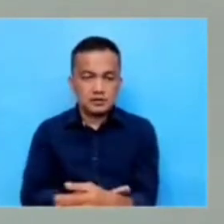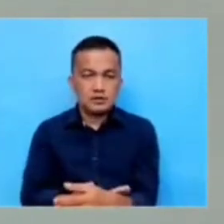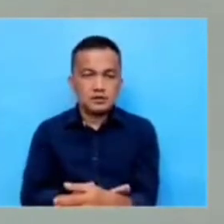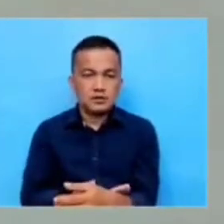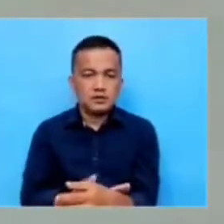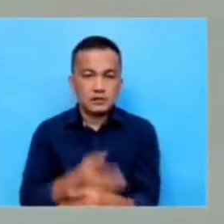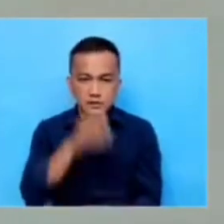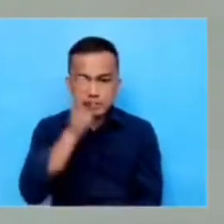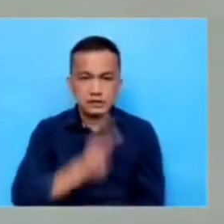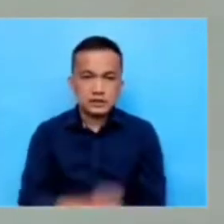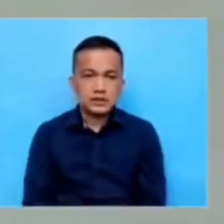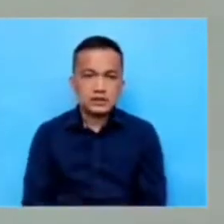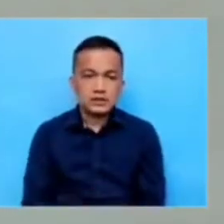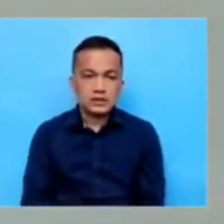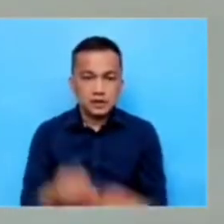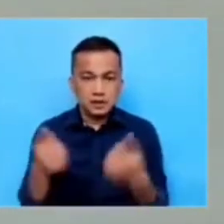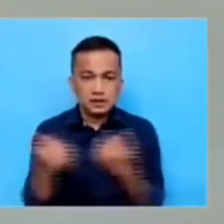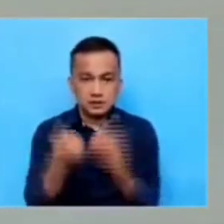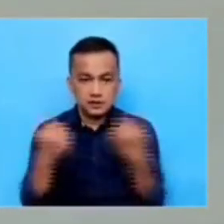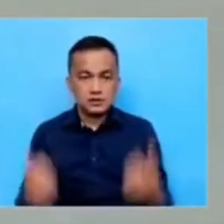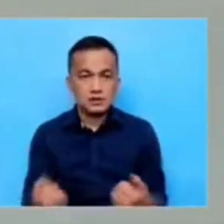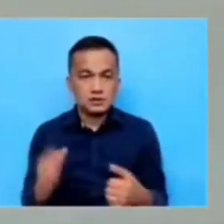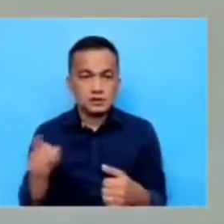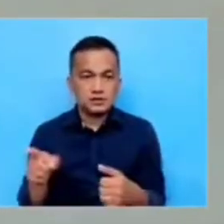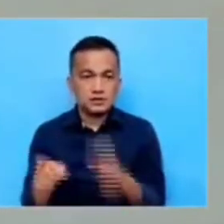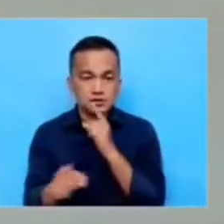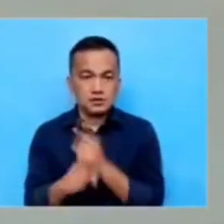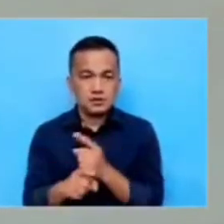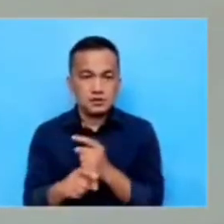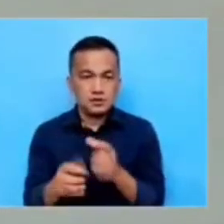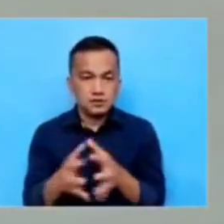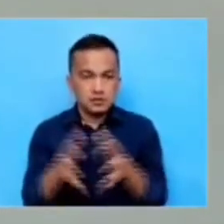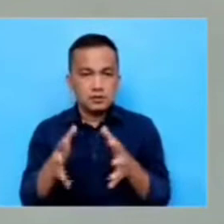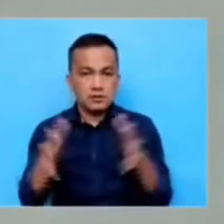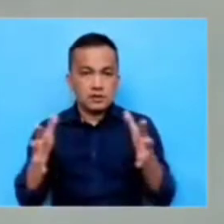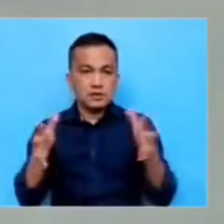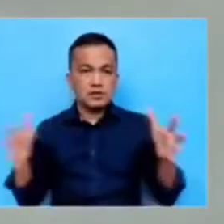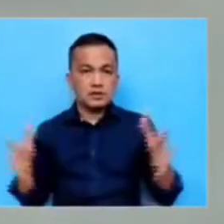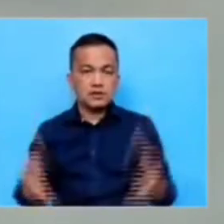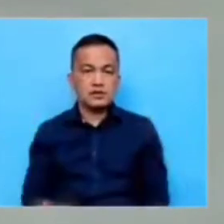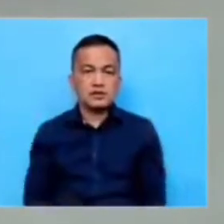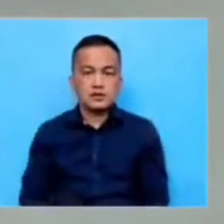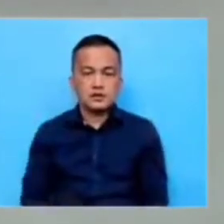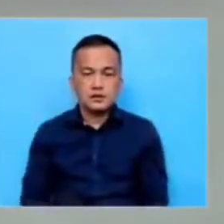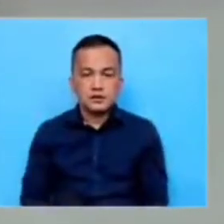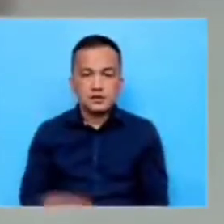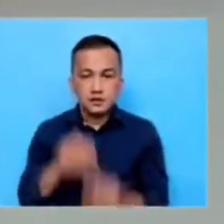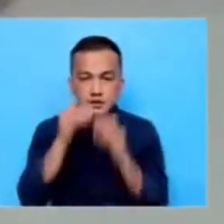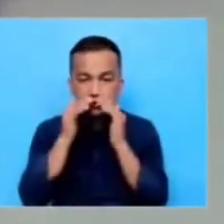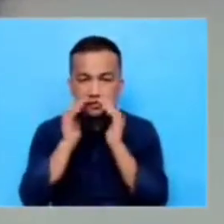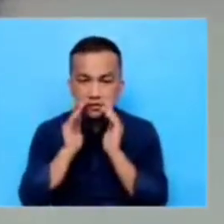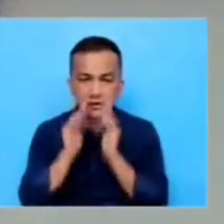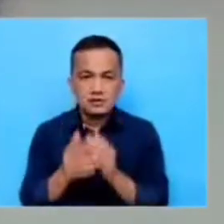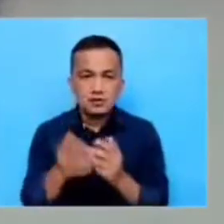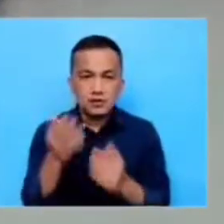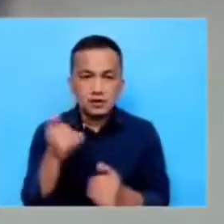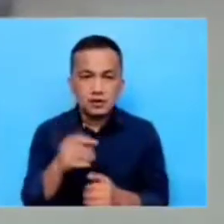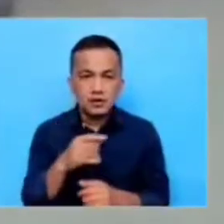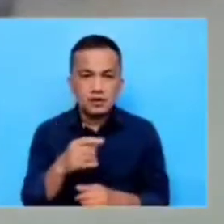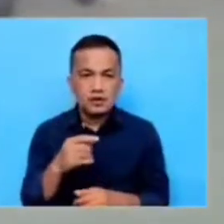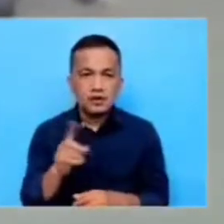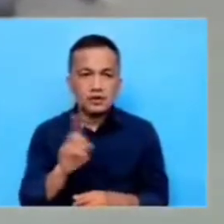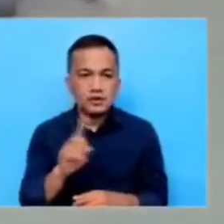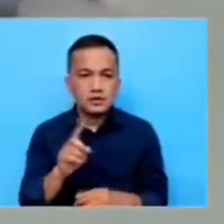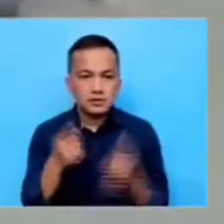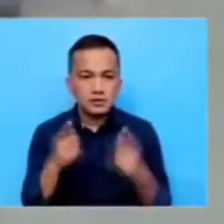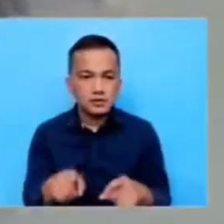to. Lumaki lang talaga ng lumaki. And I feel so sad. Kasi ano na mangyayari